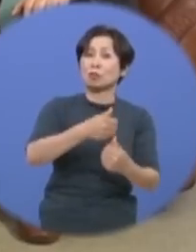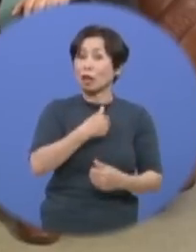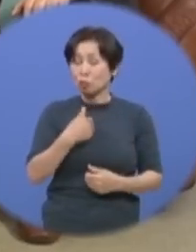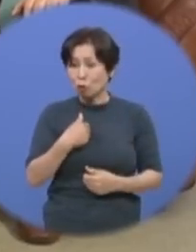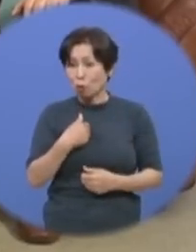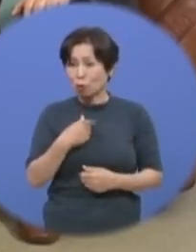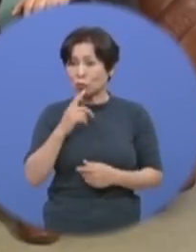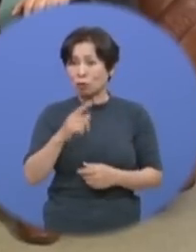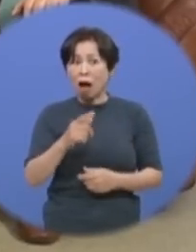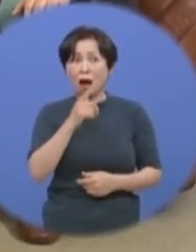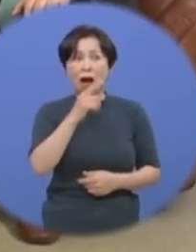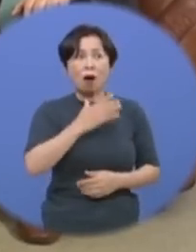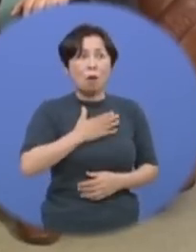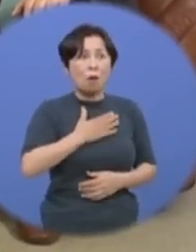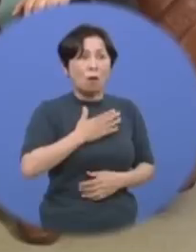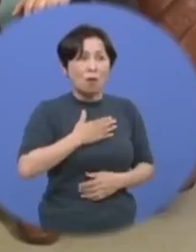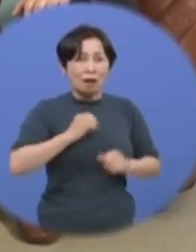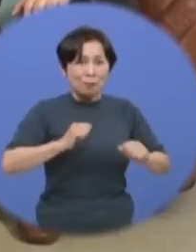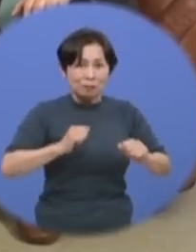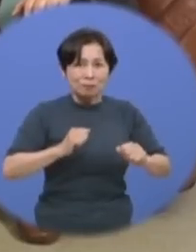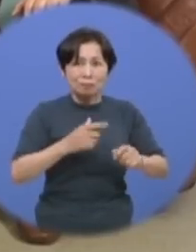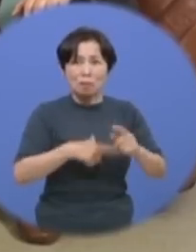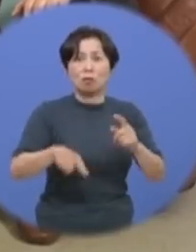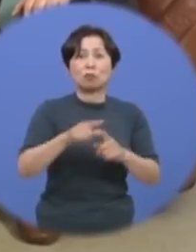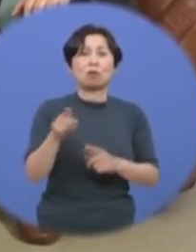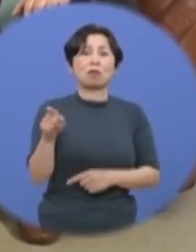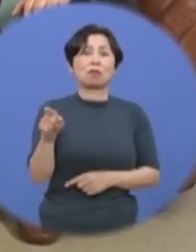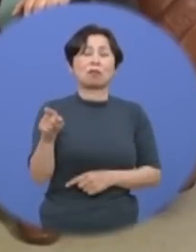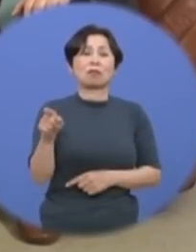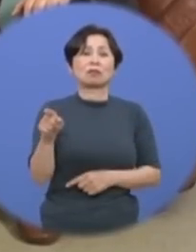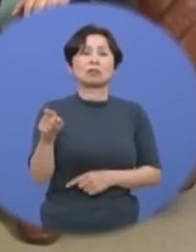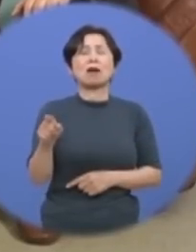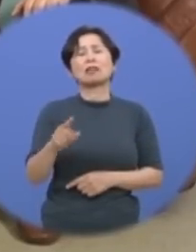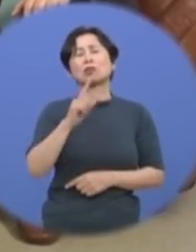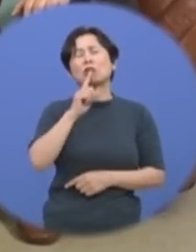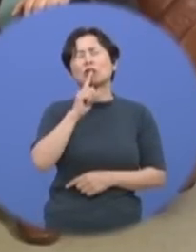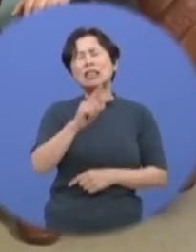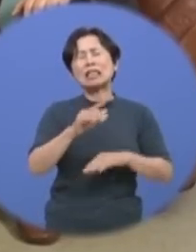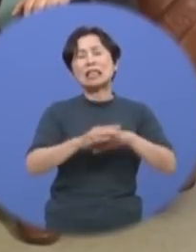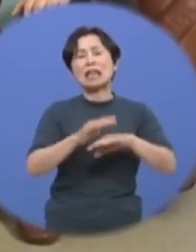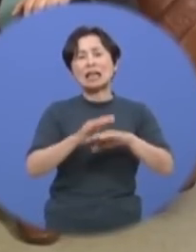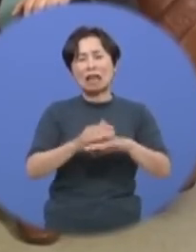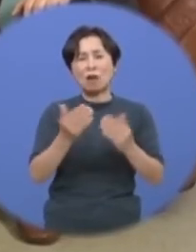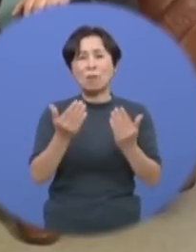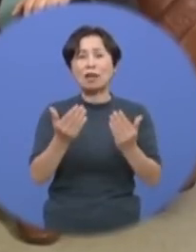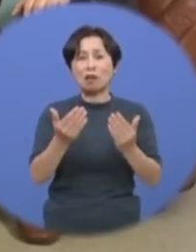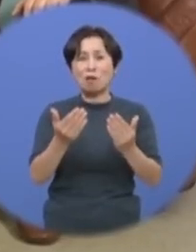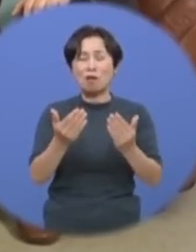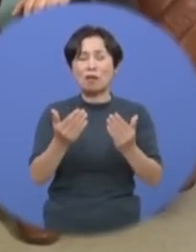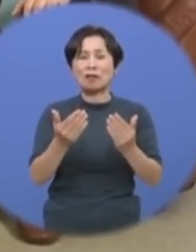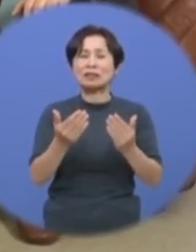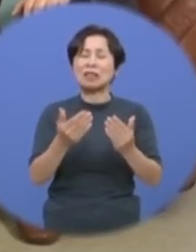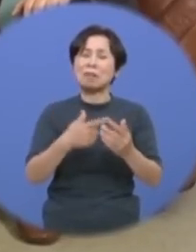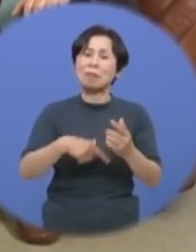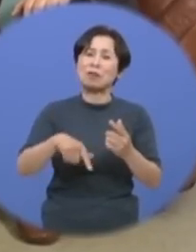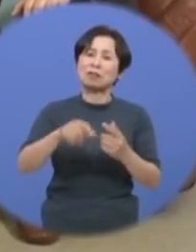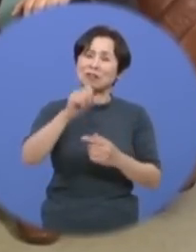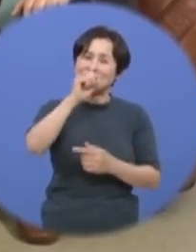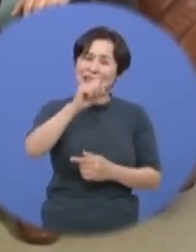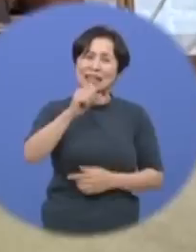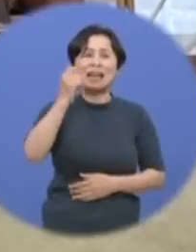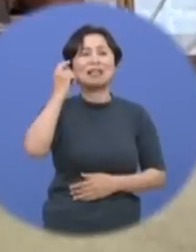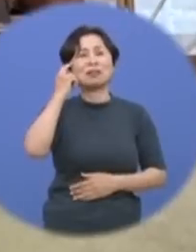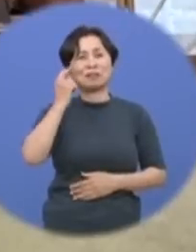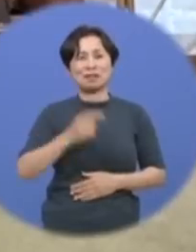しゃーいと思えるんですねな家でそういう言葉の使い方を勉強すれば選手をまた乗ってくるんじゃないかなと思うんですけど